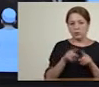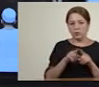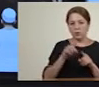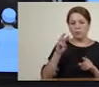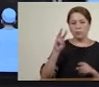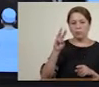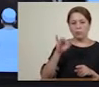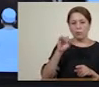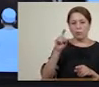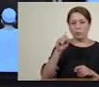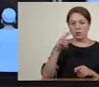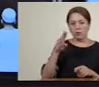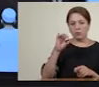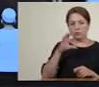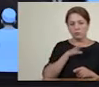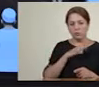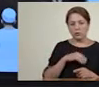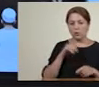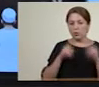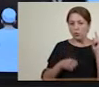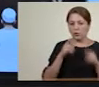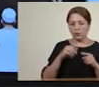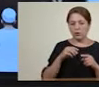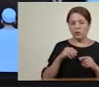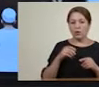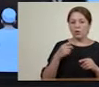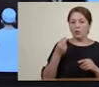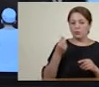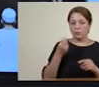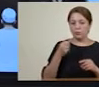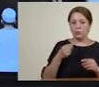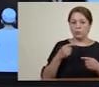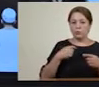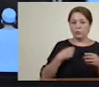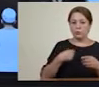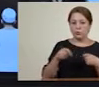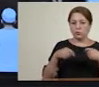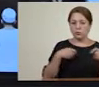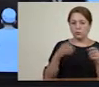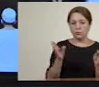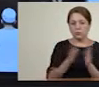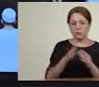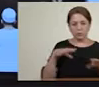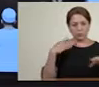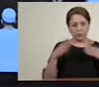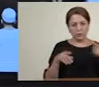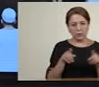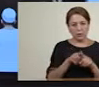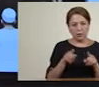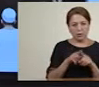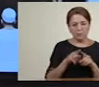bo'lgan. Gohida tijorat bilan shug'ullansa ham juda halol, juda